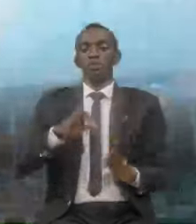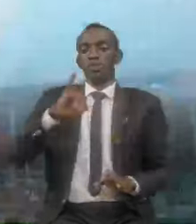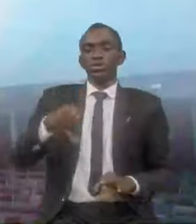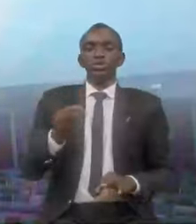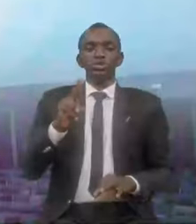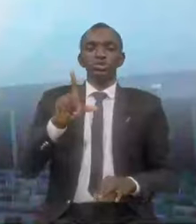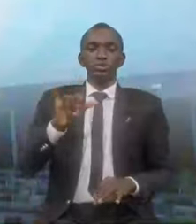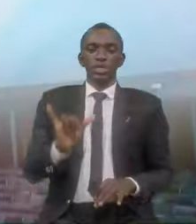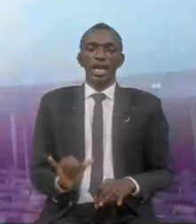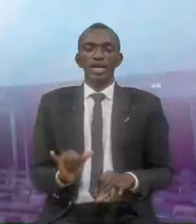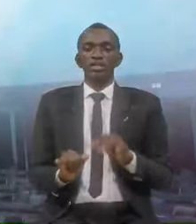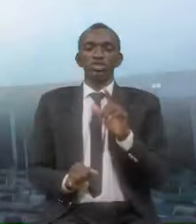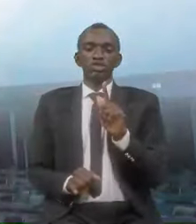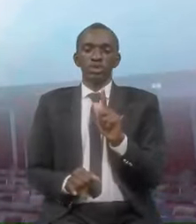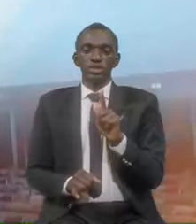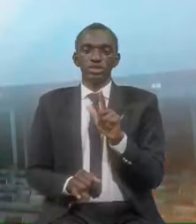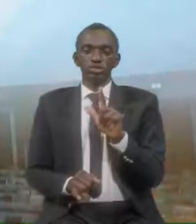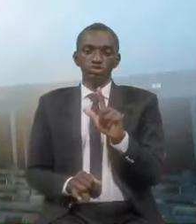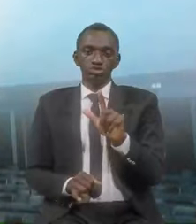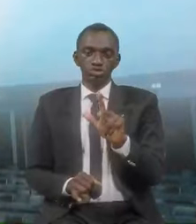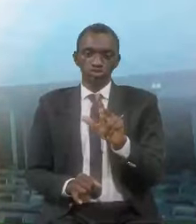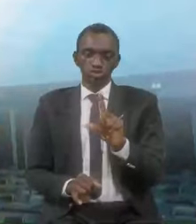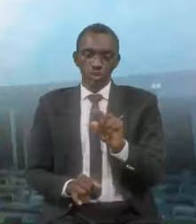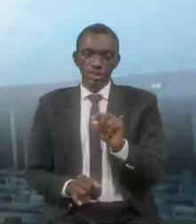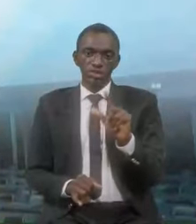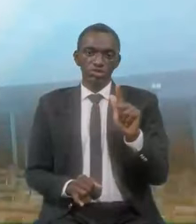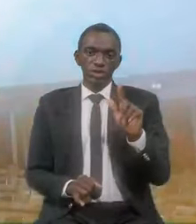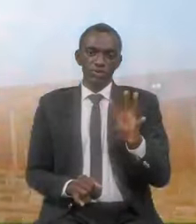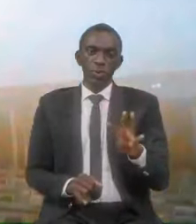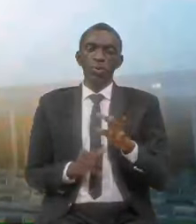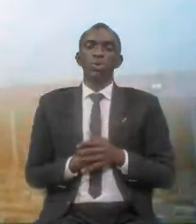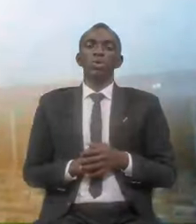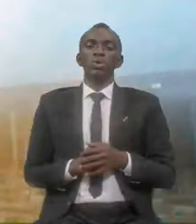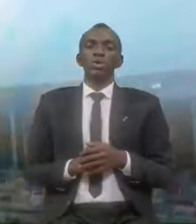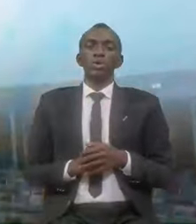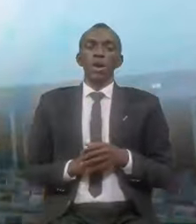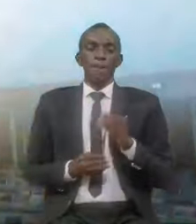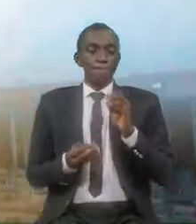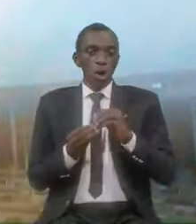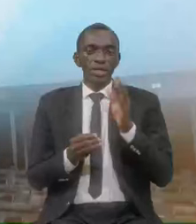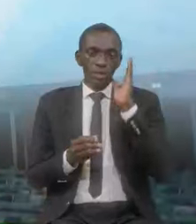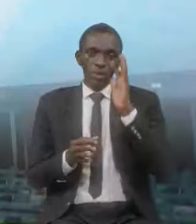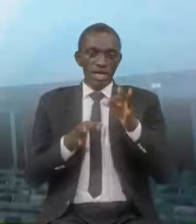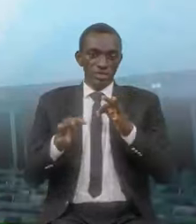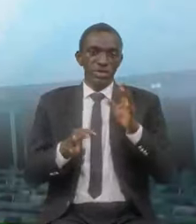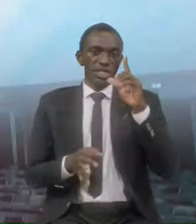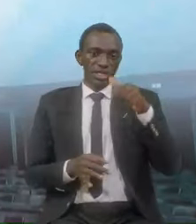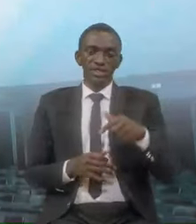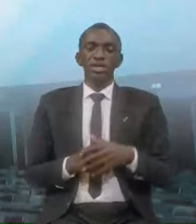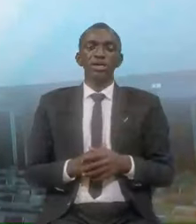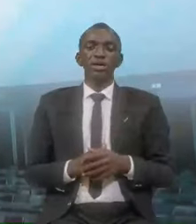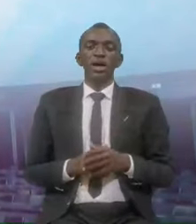de détails vous sera envoyé. Notre pasteur serait ravi de